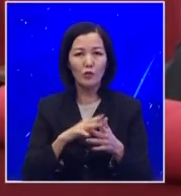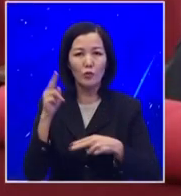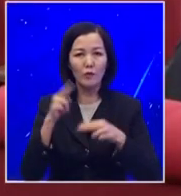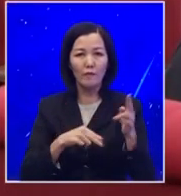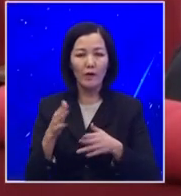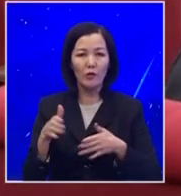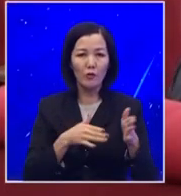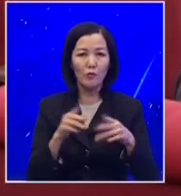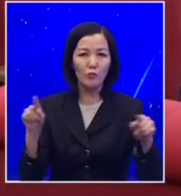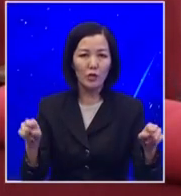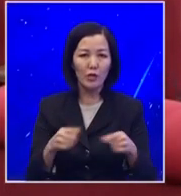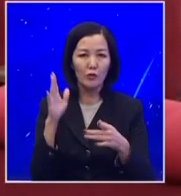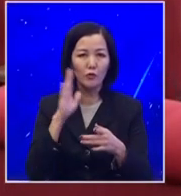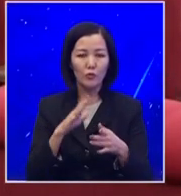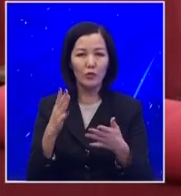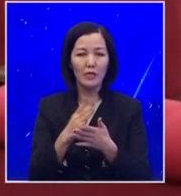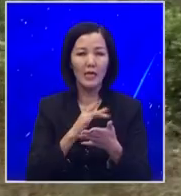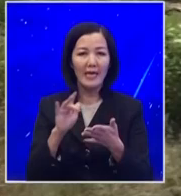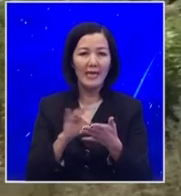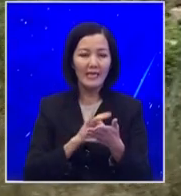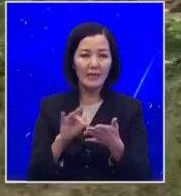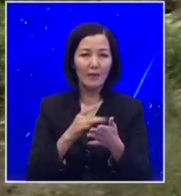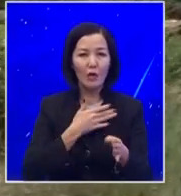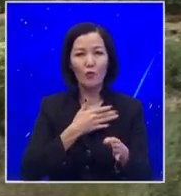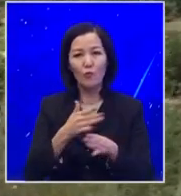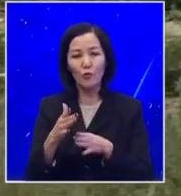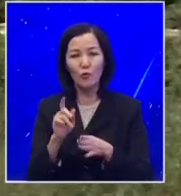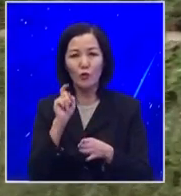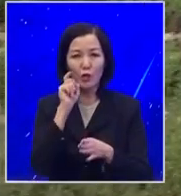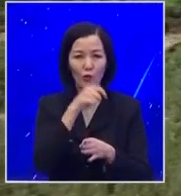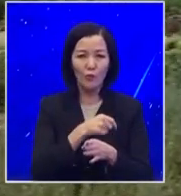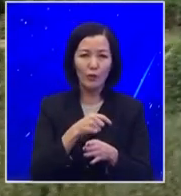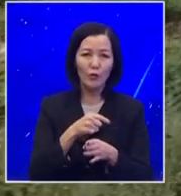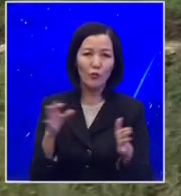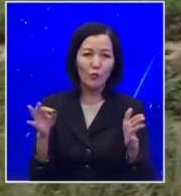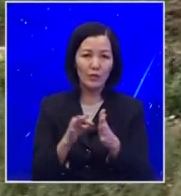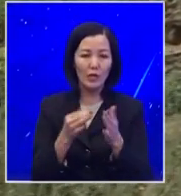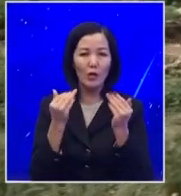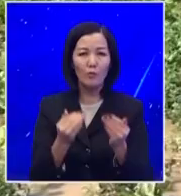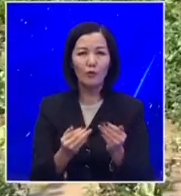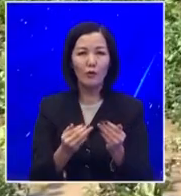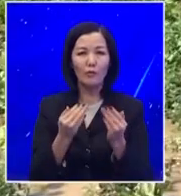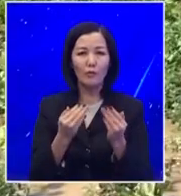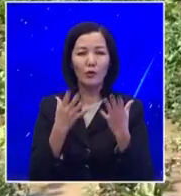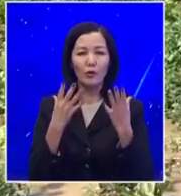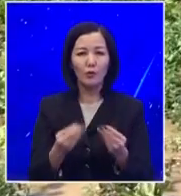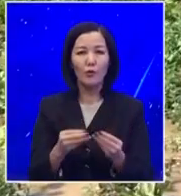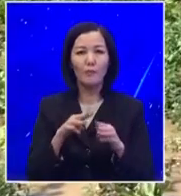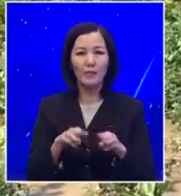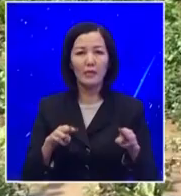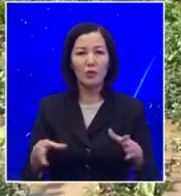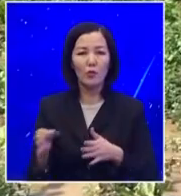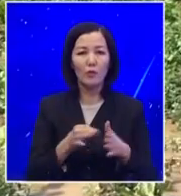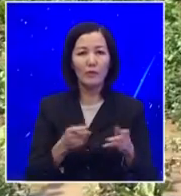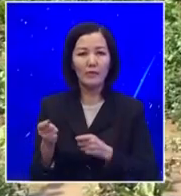инфрақұрылымын салу, жаңғырту, суды есепке алу мен бөлуді цифрландыру көзделген. Бұдан бөлек бүгінгі таңда министрлік пен облыс әкімдіктер